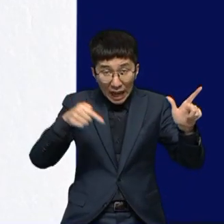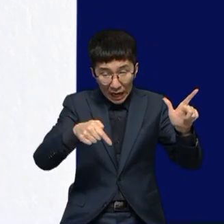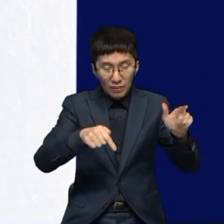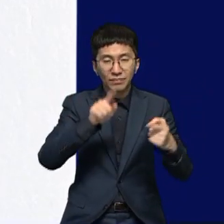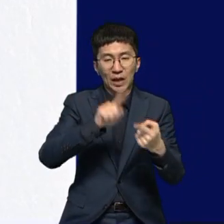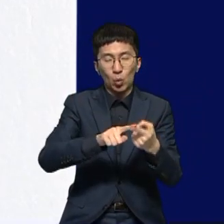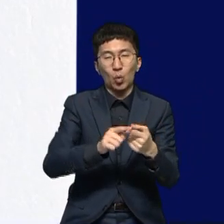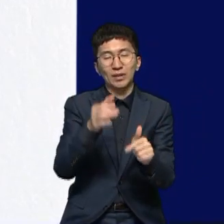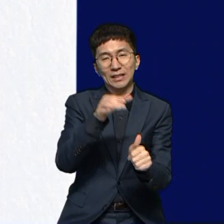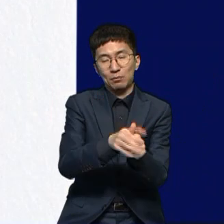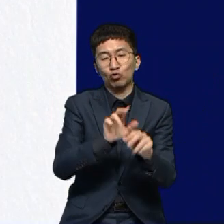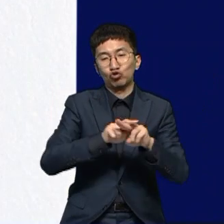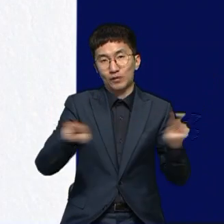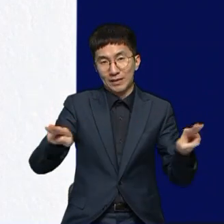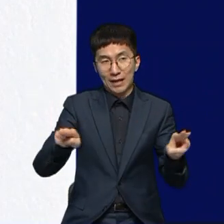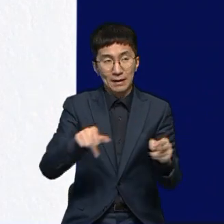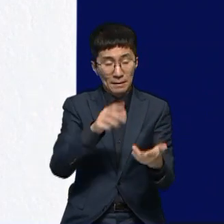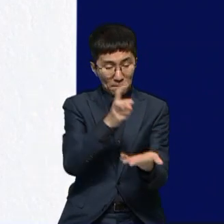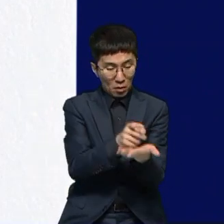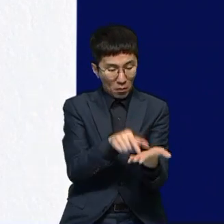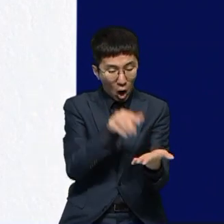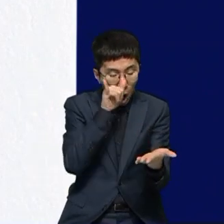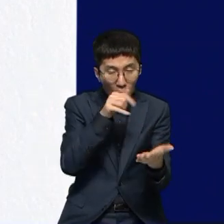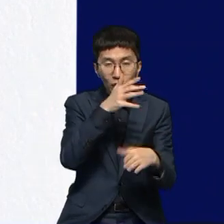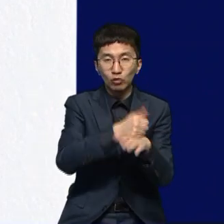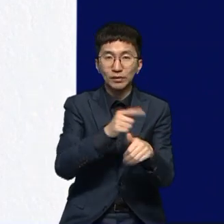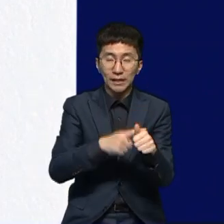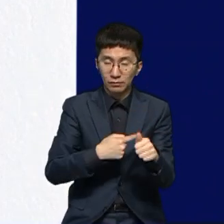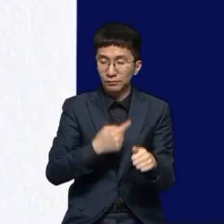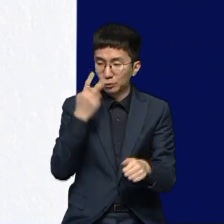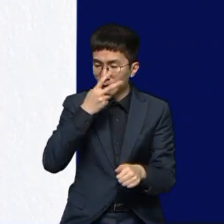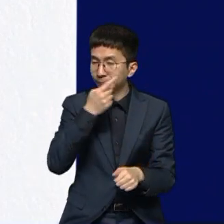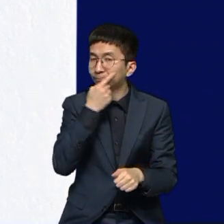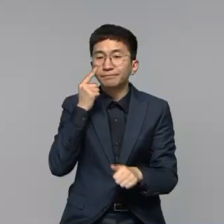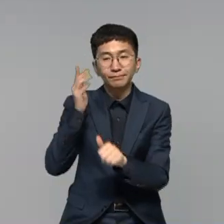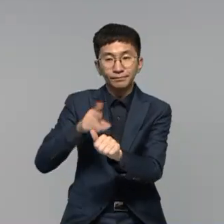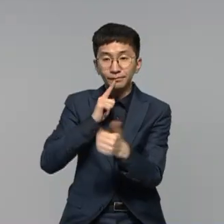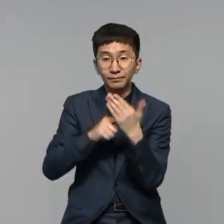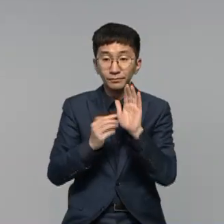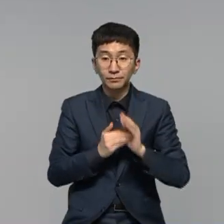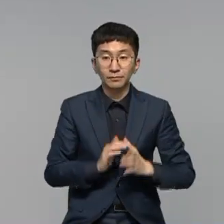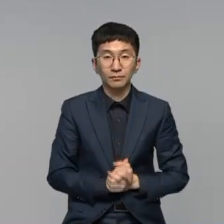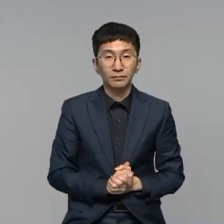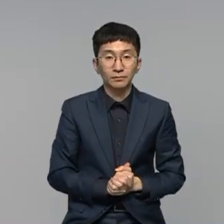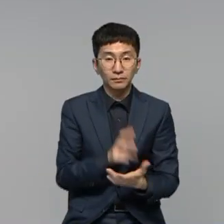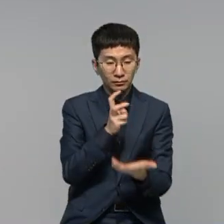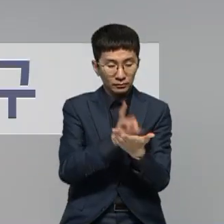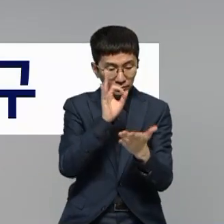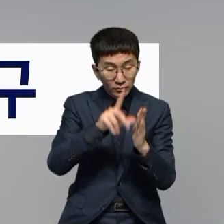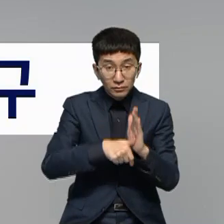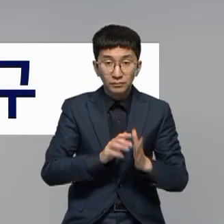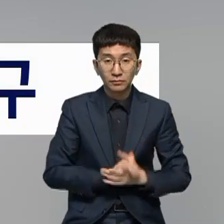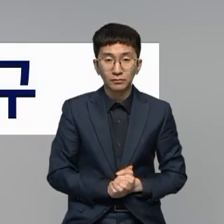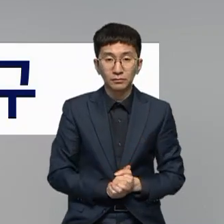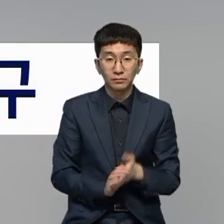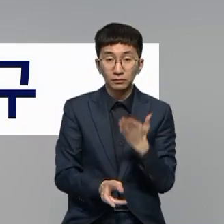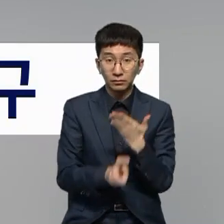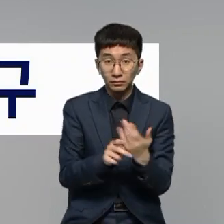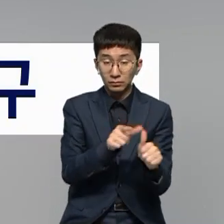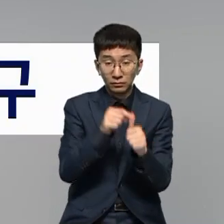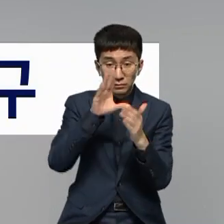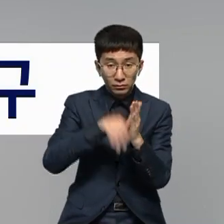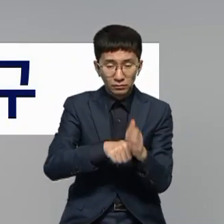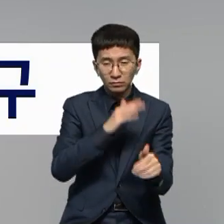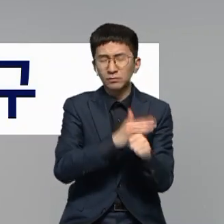김 씨의 지원서를 재검증해 필요한 조치를 하라고 했습니다. 현행 법령상 부정채용 시 면직